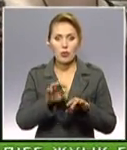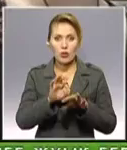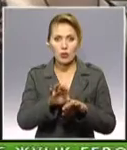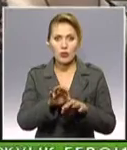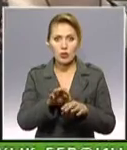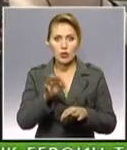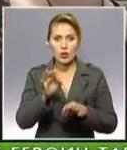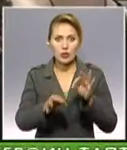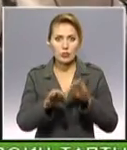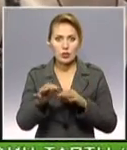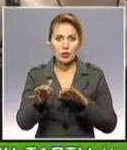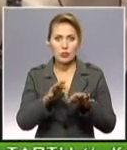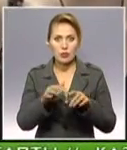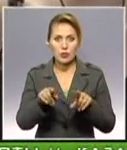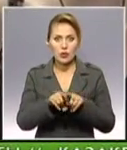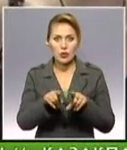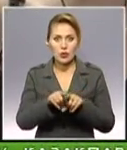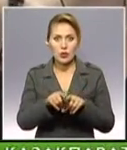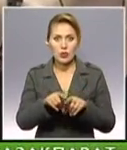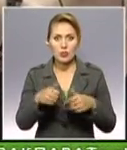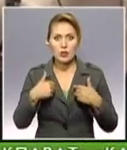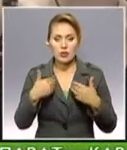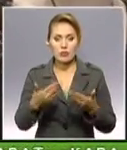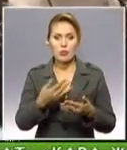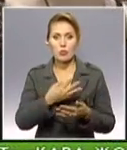следственное мероприятие.